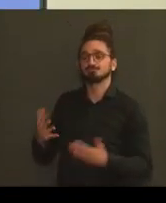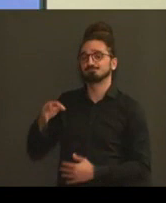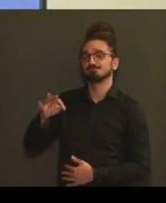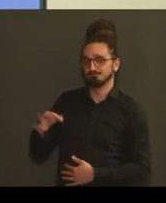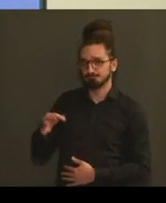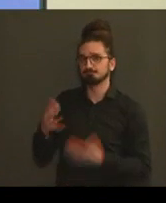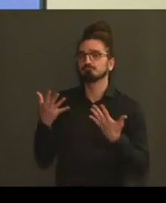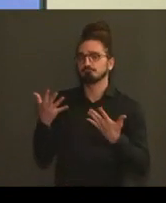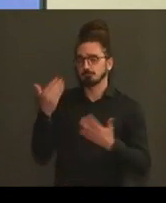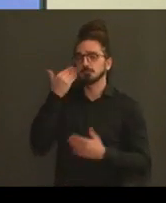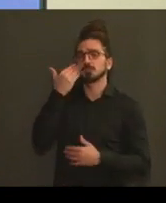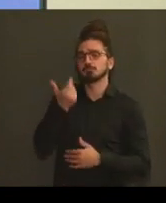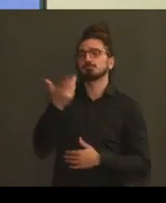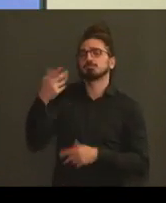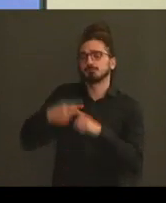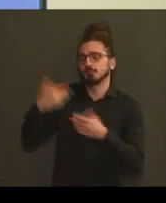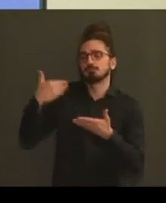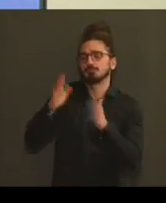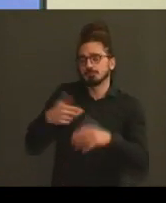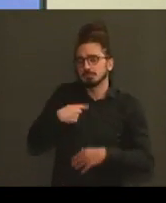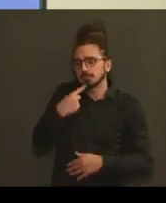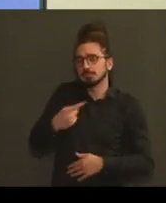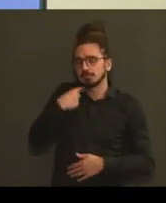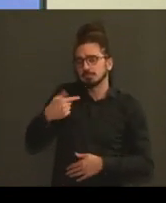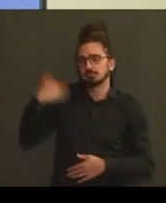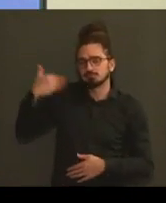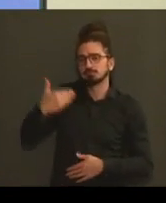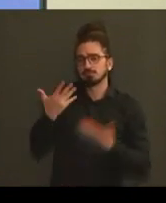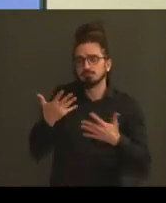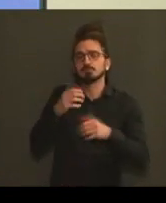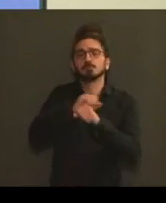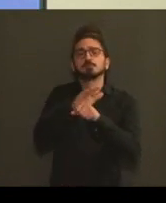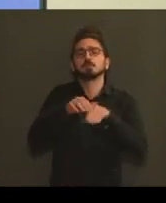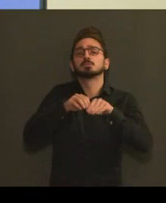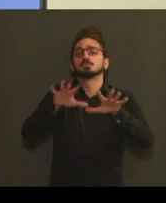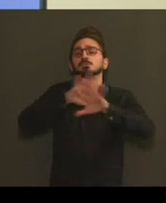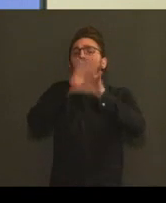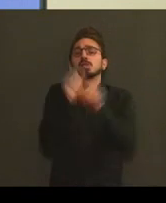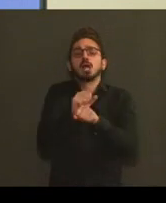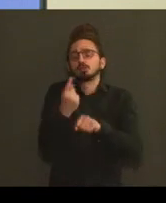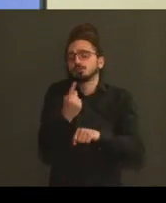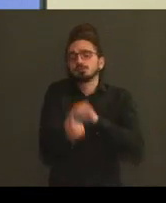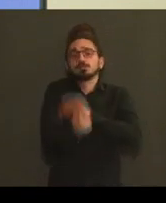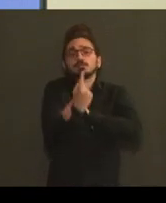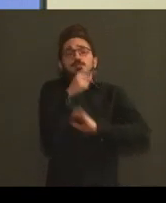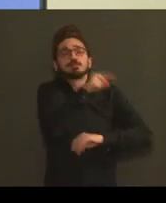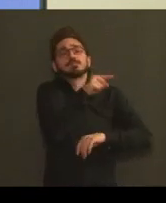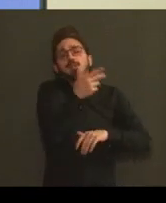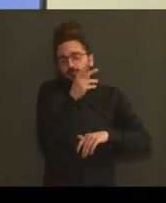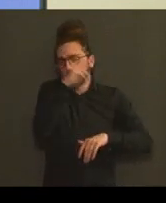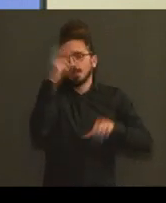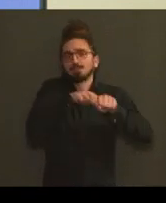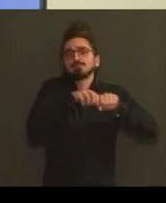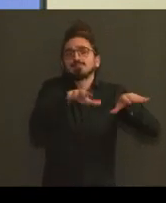à fait normal dans le monde des maladies infectieuses et entre autres dans le monde de la virologie, j'ai envie de dire encore plus avec des